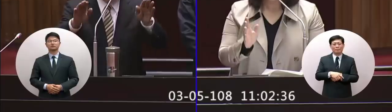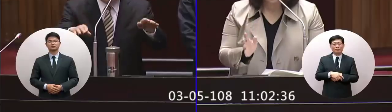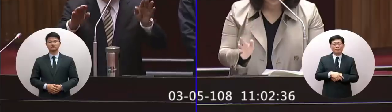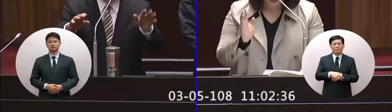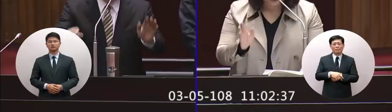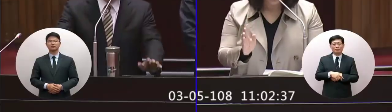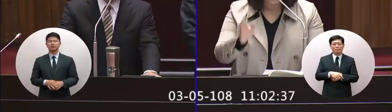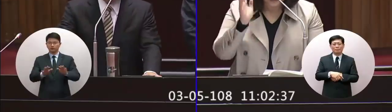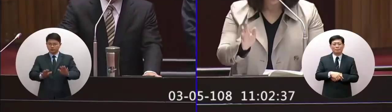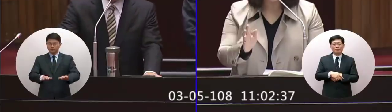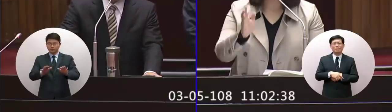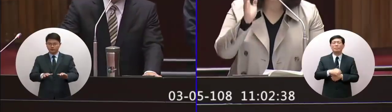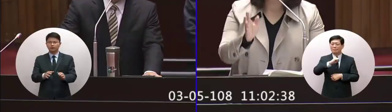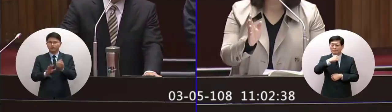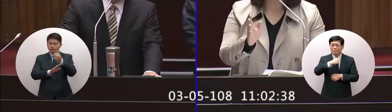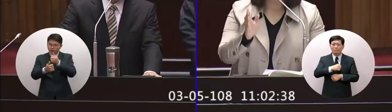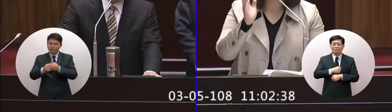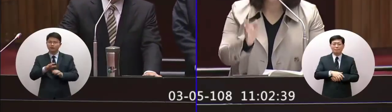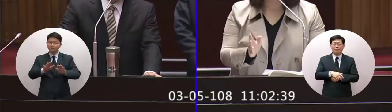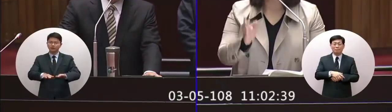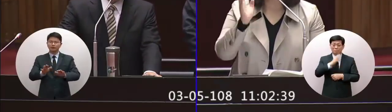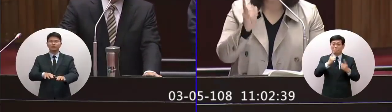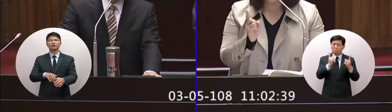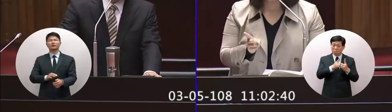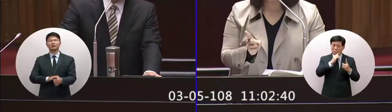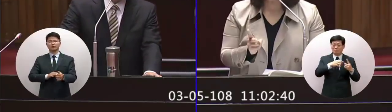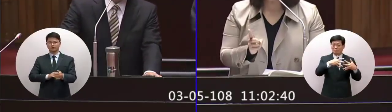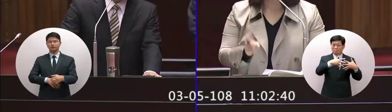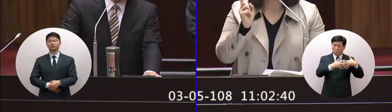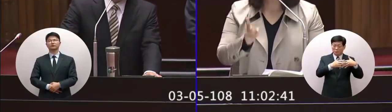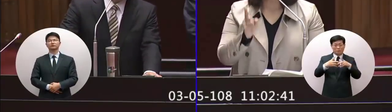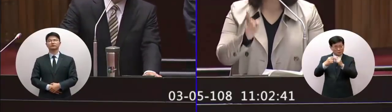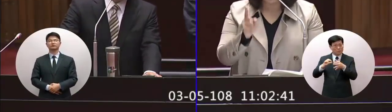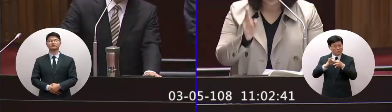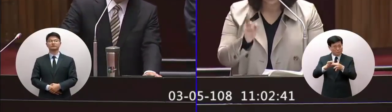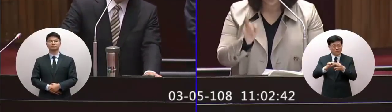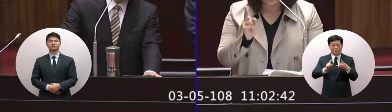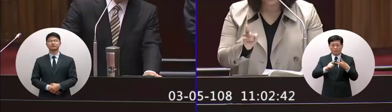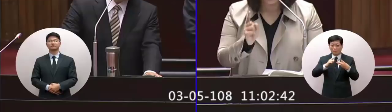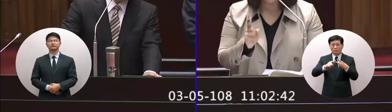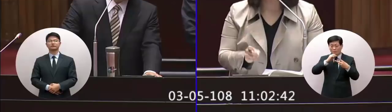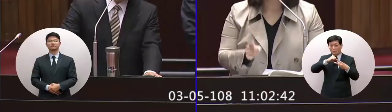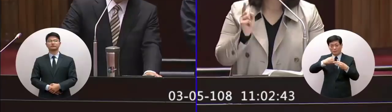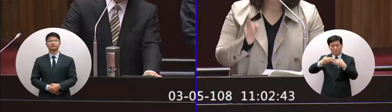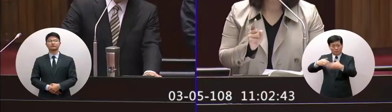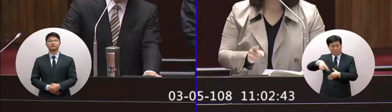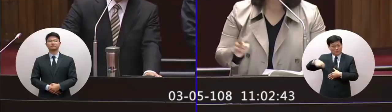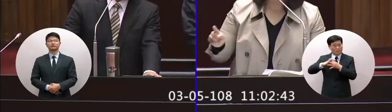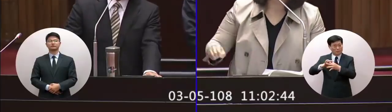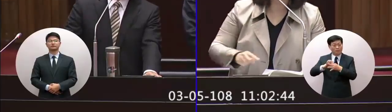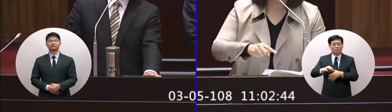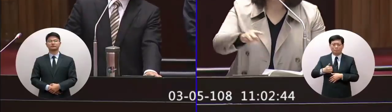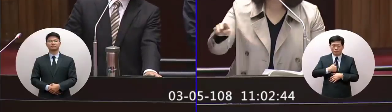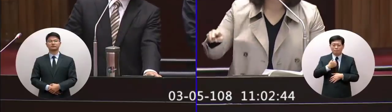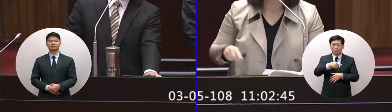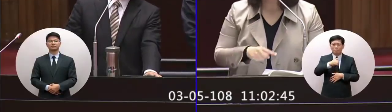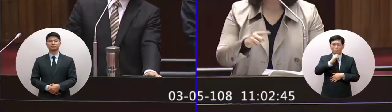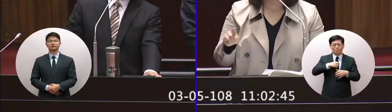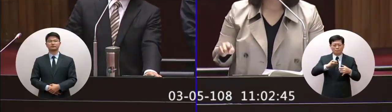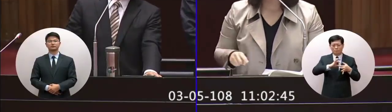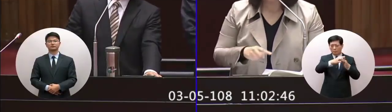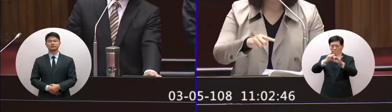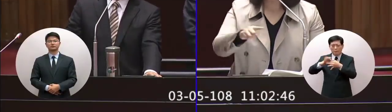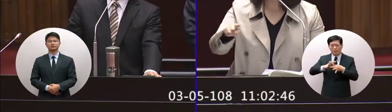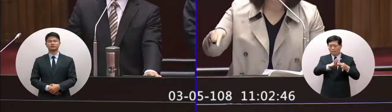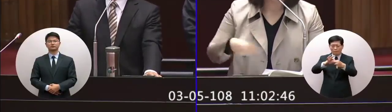好， 台湾不是台湾，不管是对于美日关系也好，或者是两岸关系也好，说真的，这个都是环环相